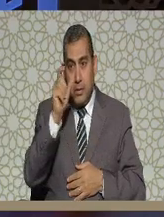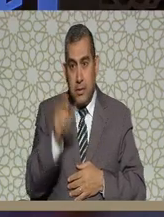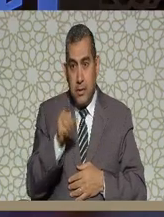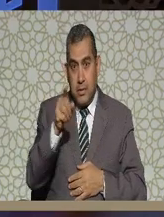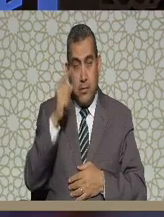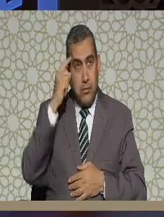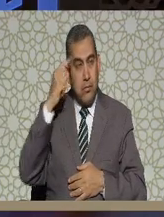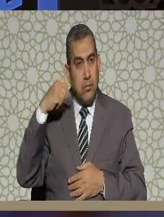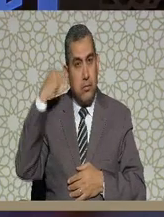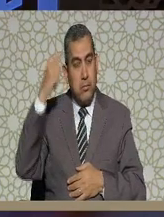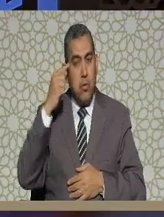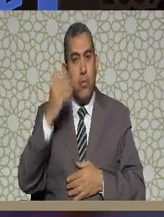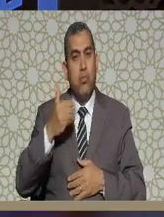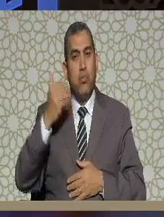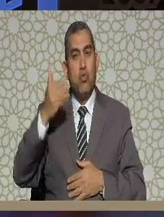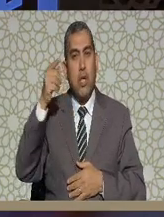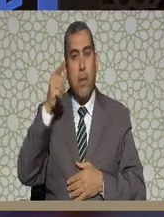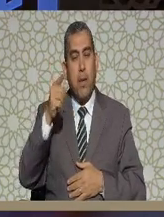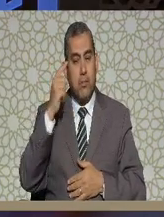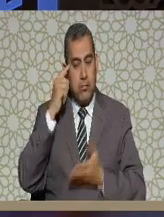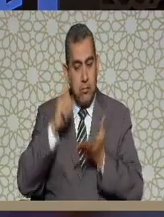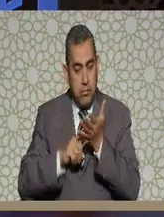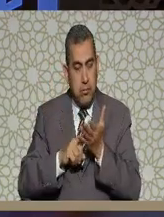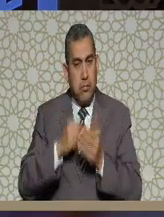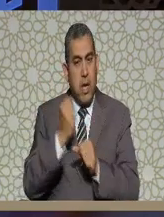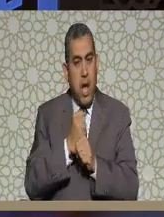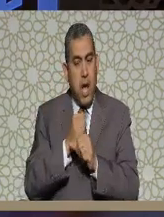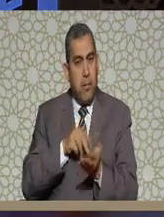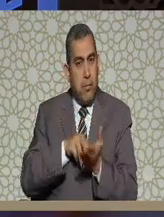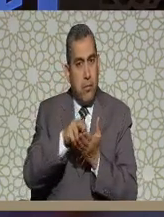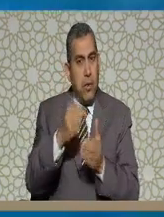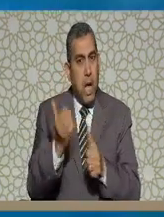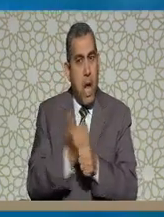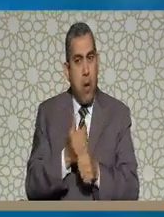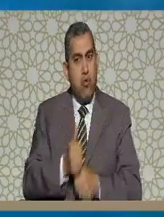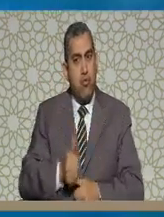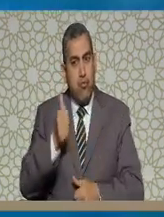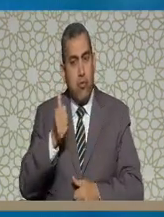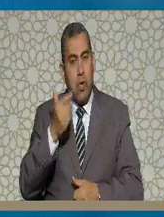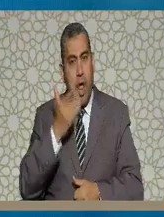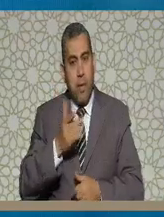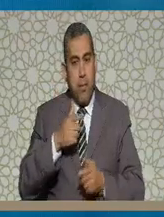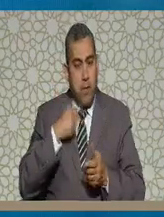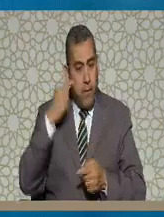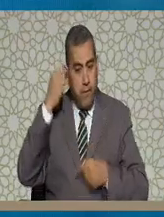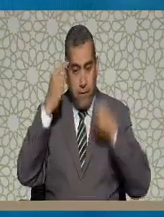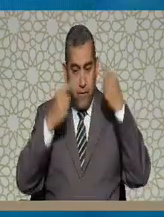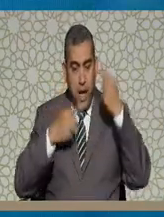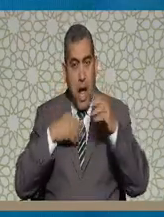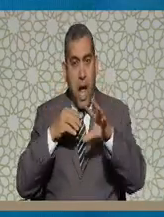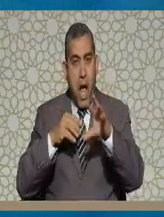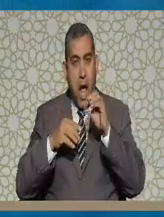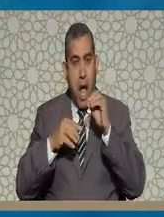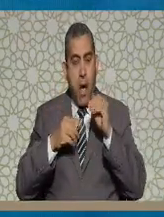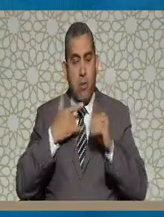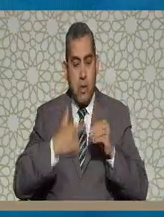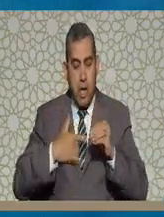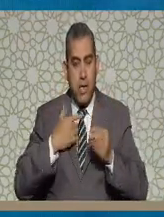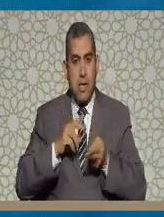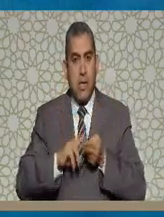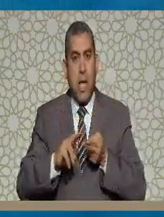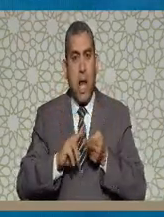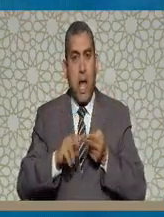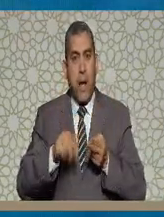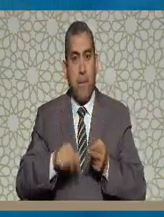في مستقبله وهل هيقدر يكمل ويتجوز ولا لا محتاج وهو بيفكر ان هو يحس بسلام